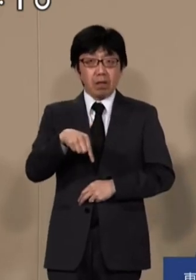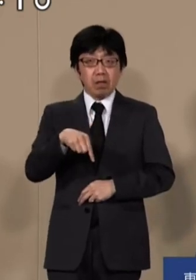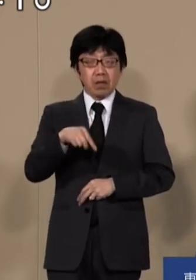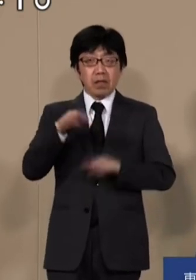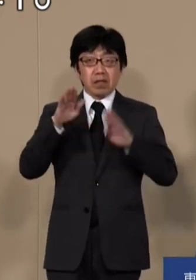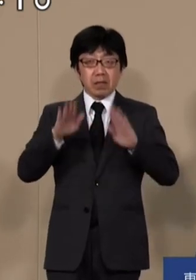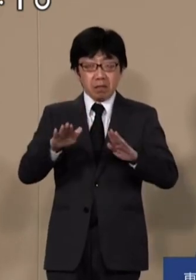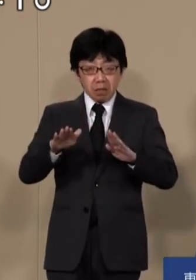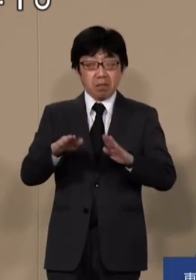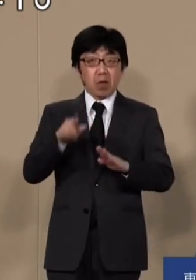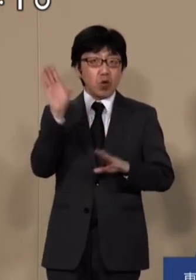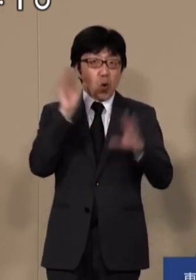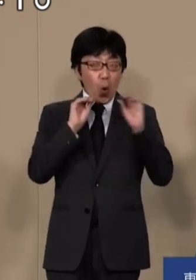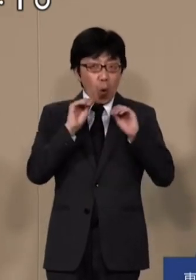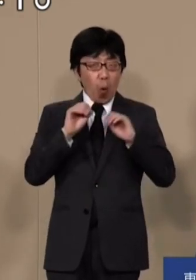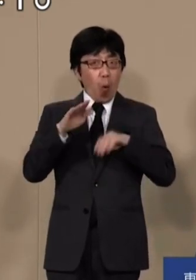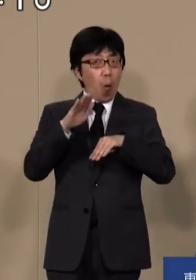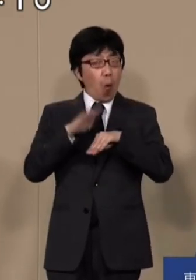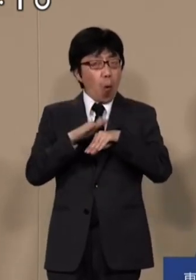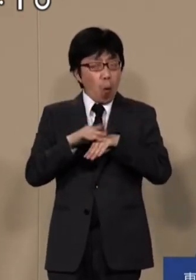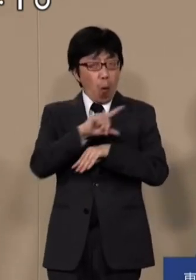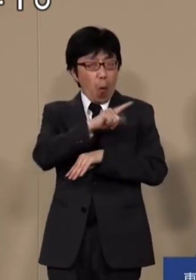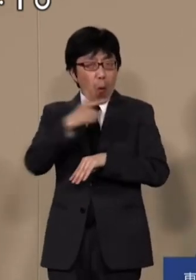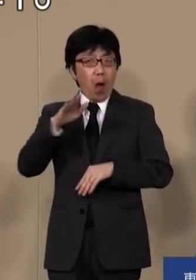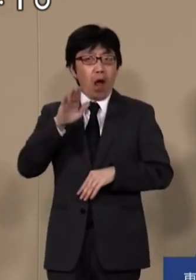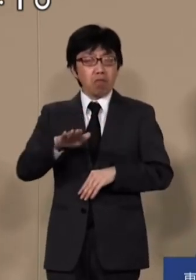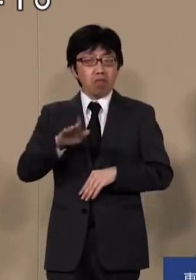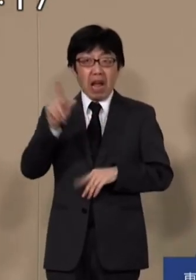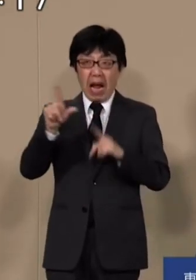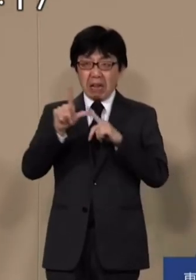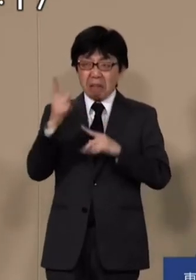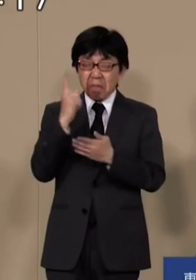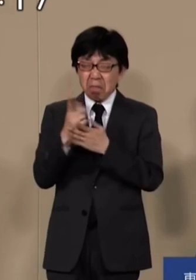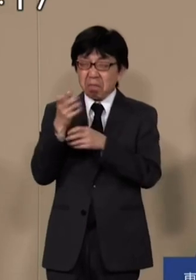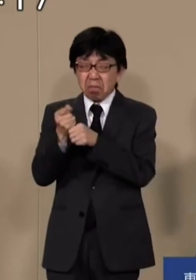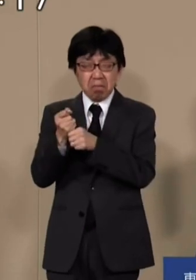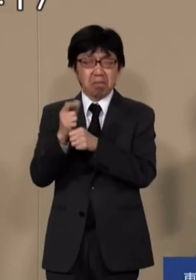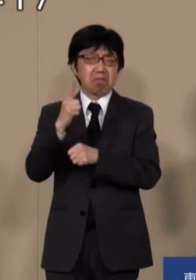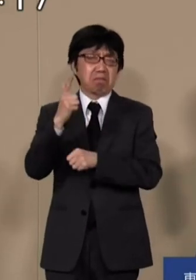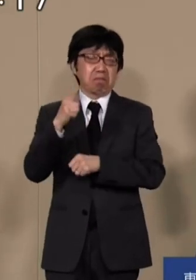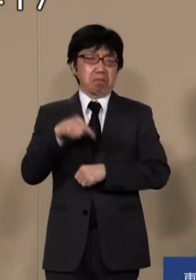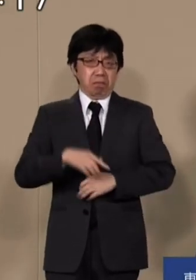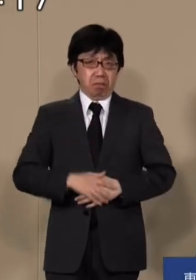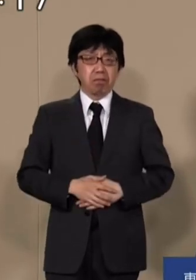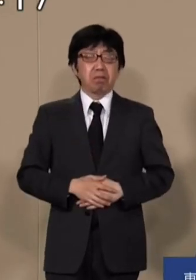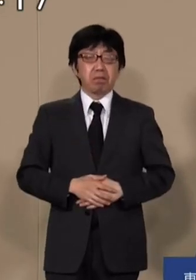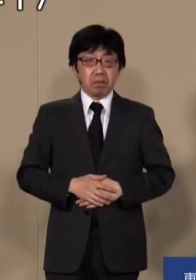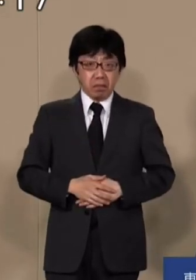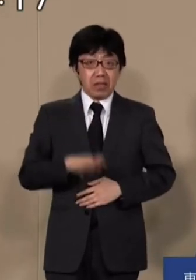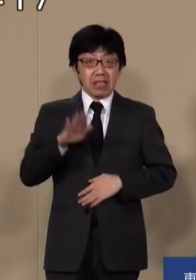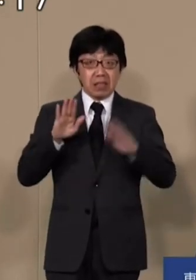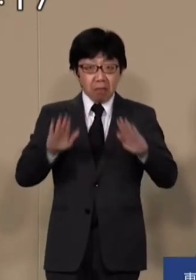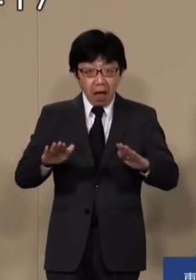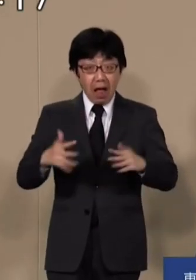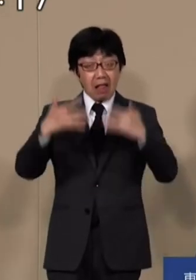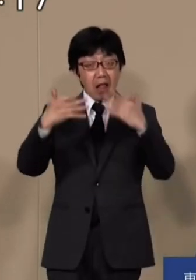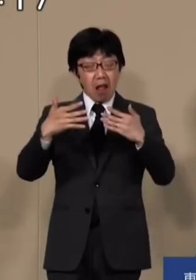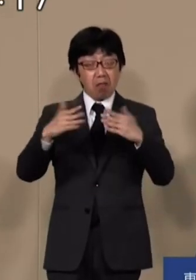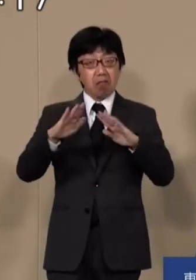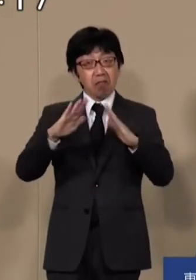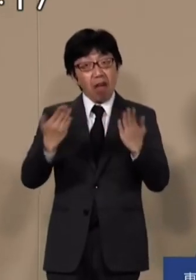おいてNHKがなければ生活できないなどということはありません現にテレを持たない世帯も